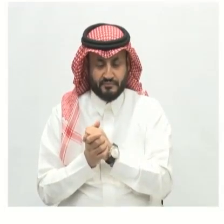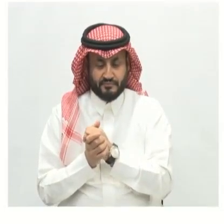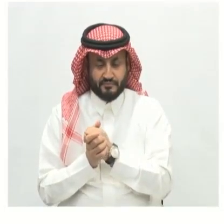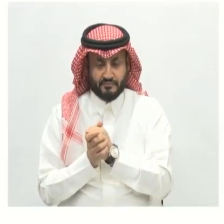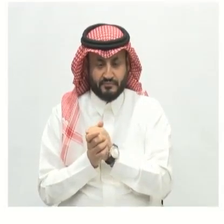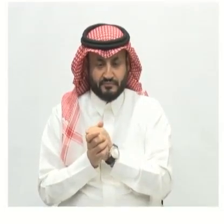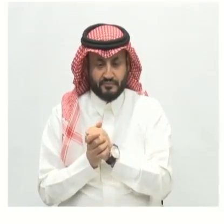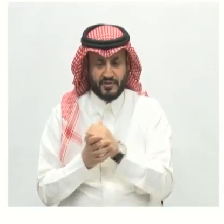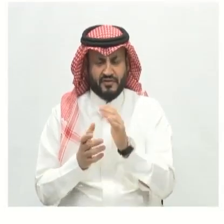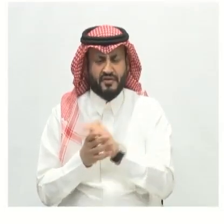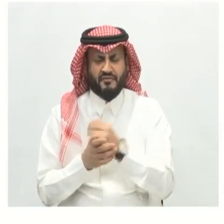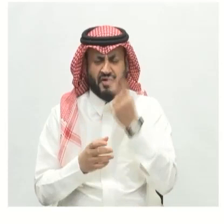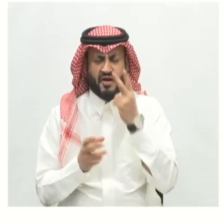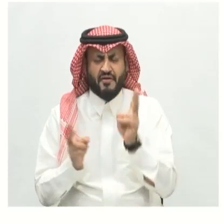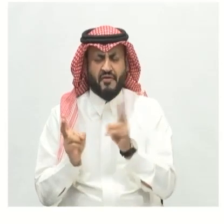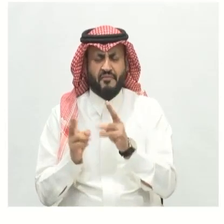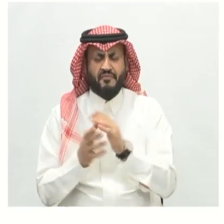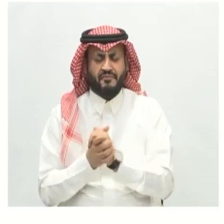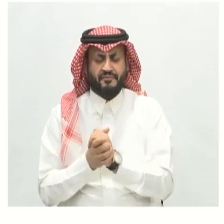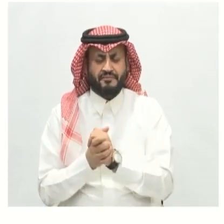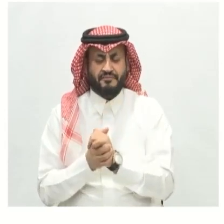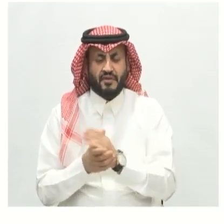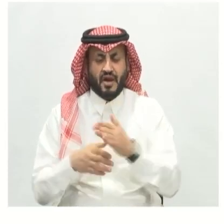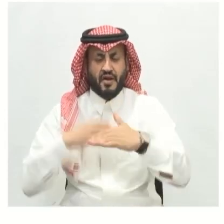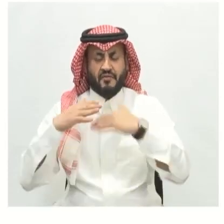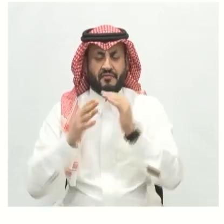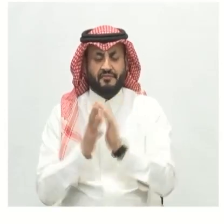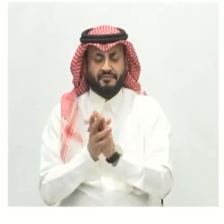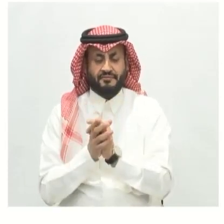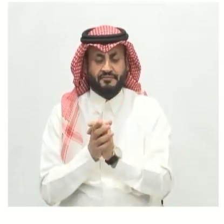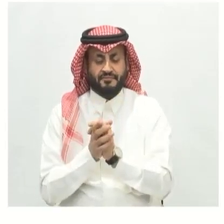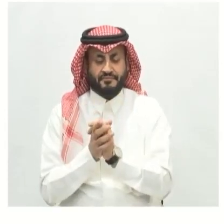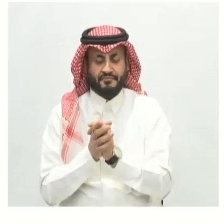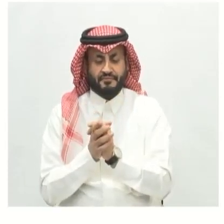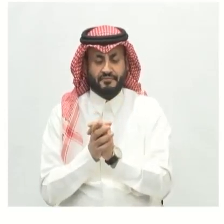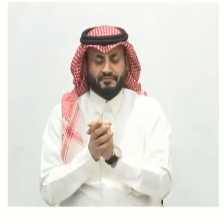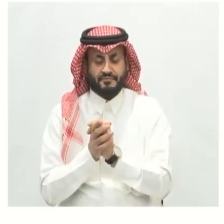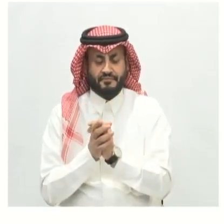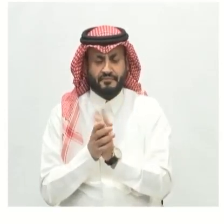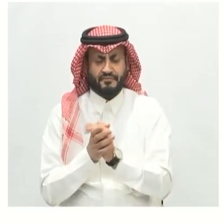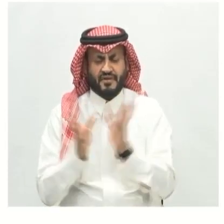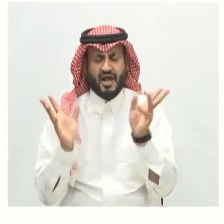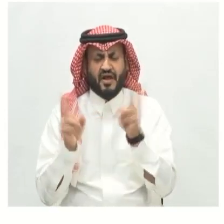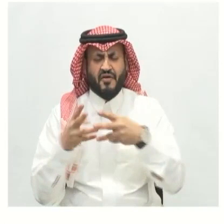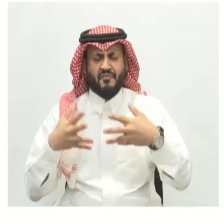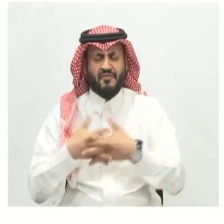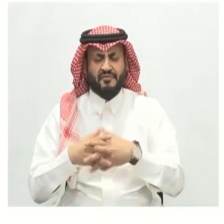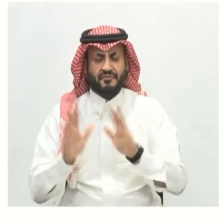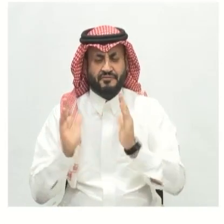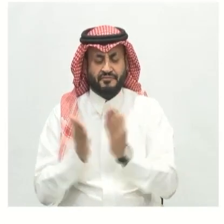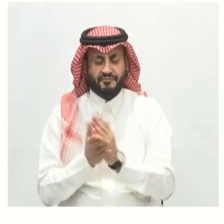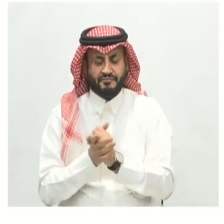رابعا المطالعه والقراءه ترفع الذوق العام ايضا المخالطه الاجتماعيه